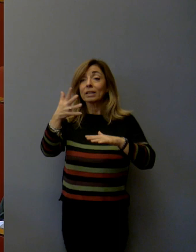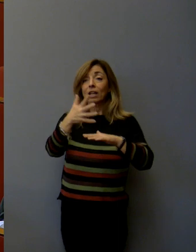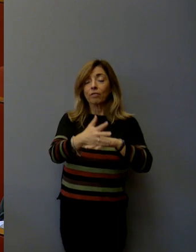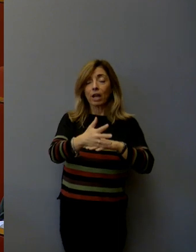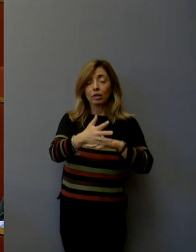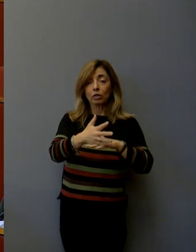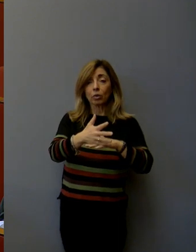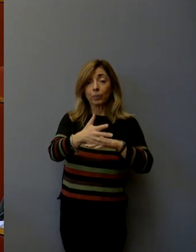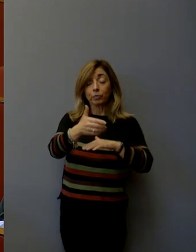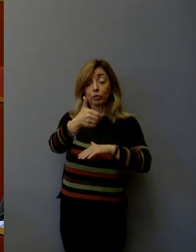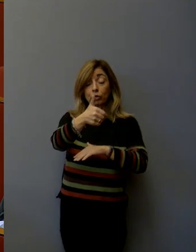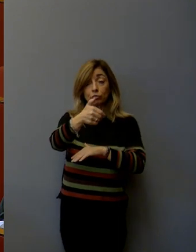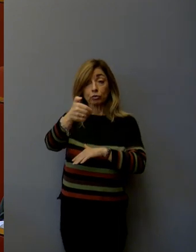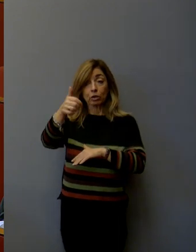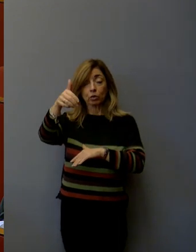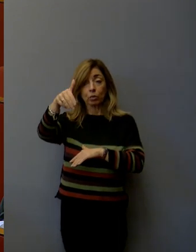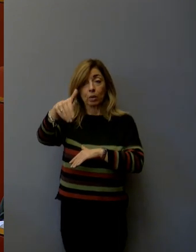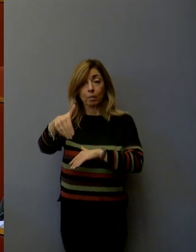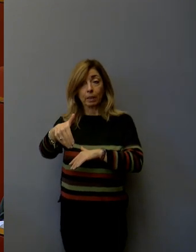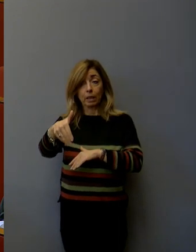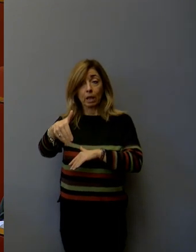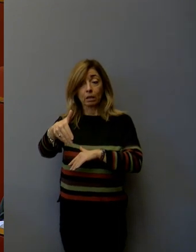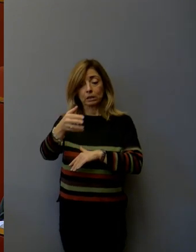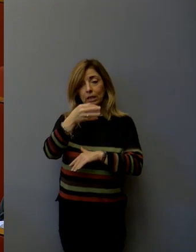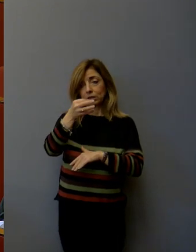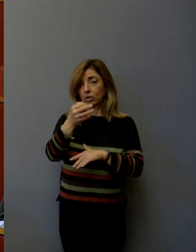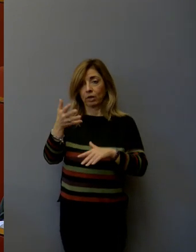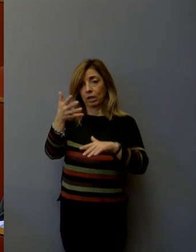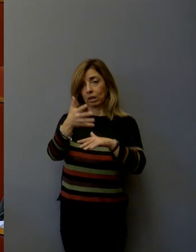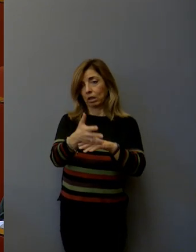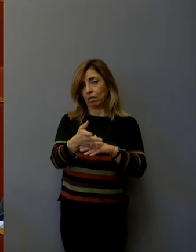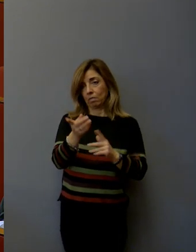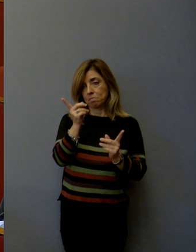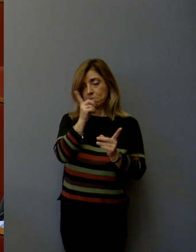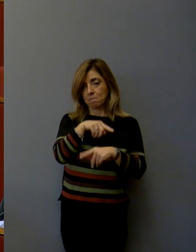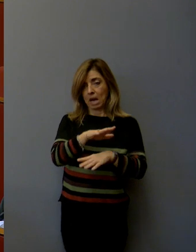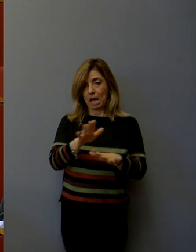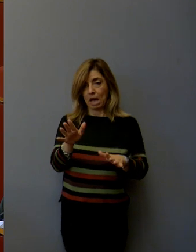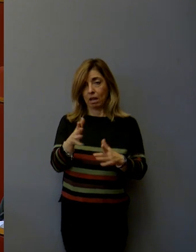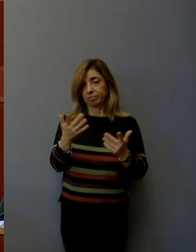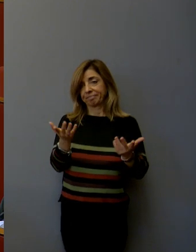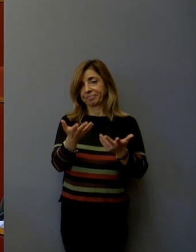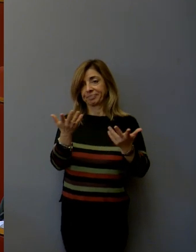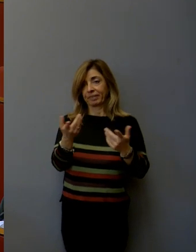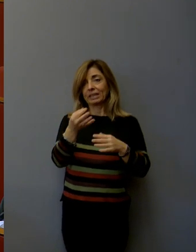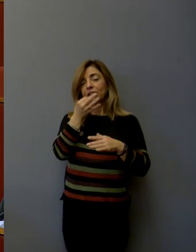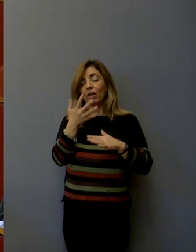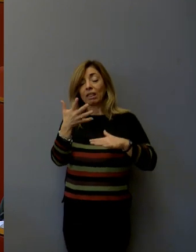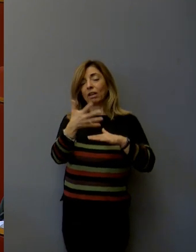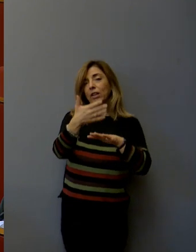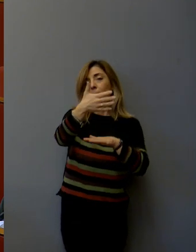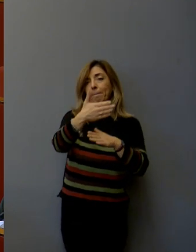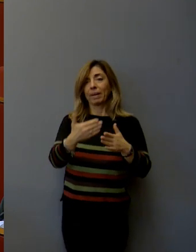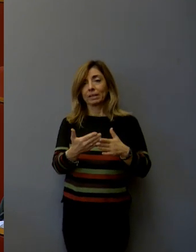vuol dire un intervento fatto male vuol dire che è un intervento parziale vuol dire che